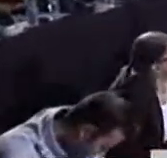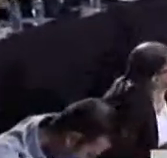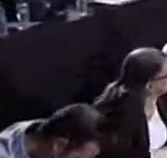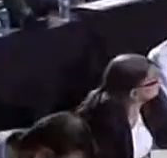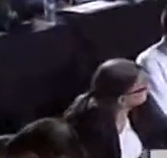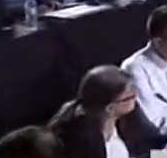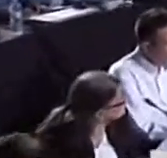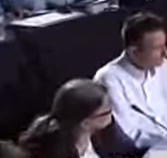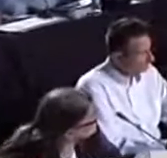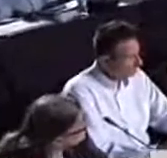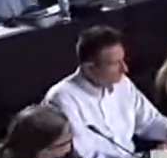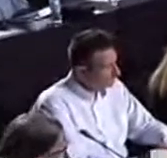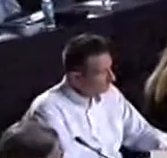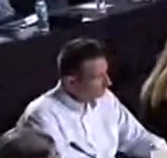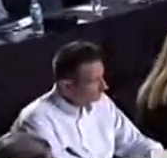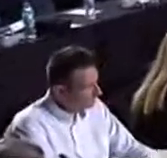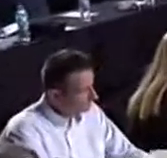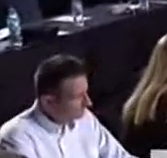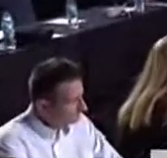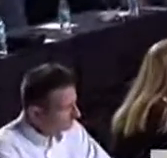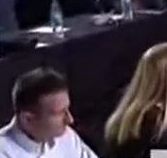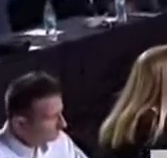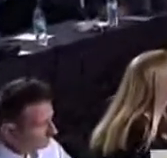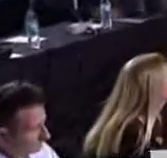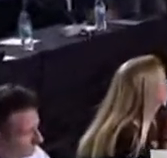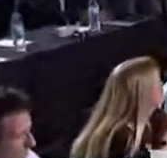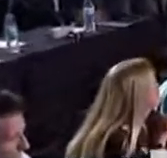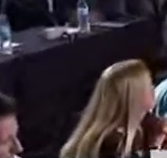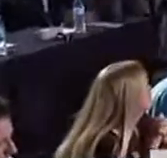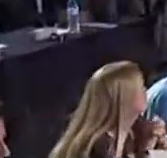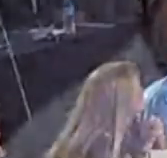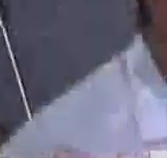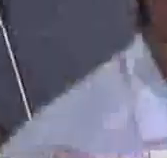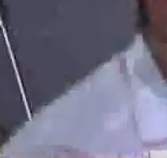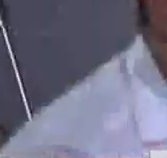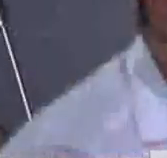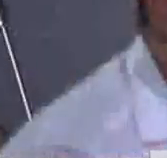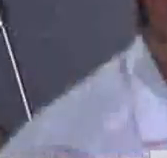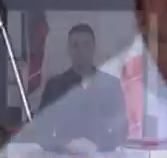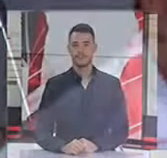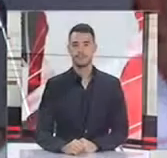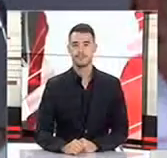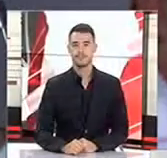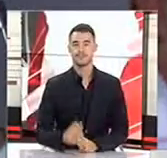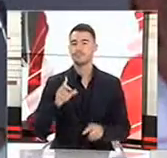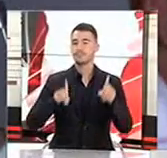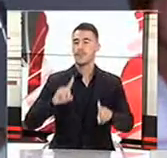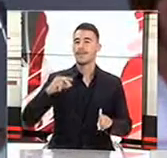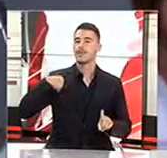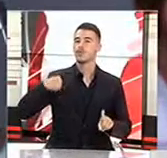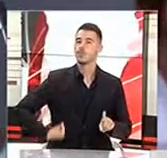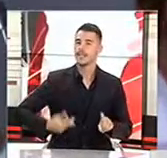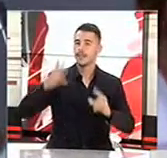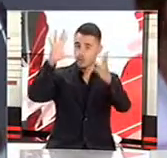των αδιεξόδων. Λένε λοιπόν πολλοί, οι περισσότεροι ίσως στην αυτοδιοίκηση, ότι υπάρχει ένας σοβαρός κίνδυνος